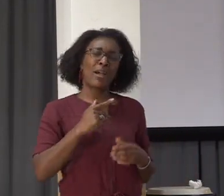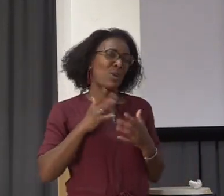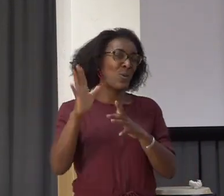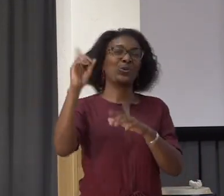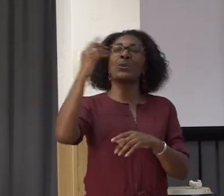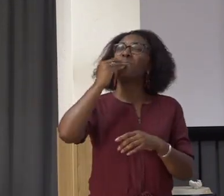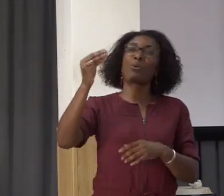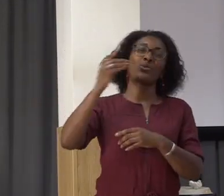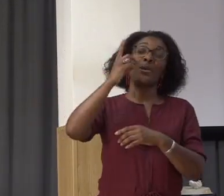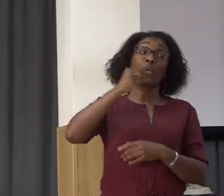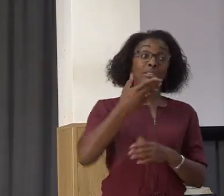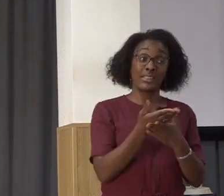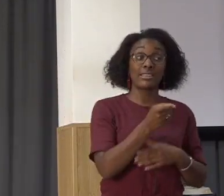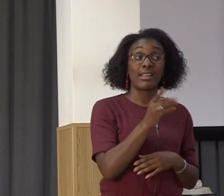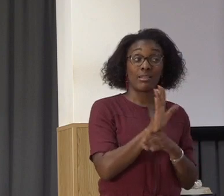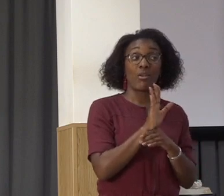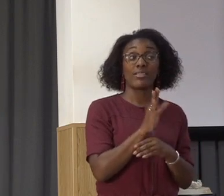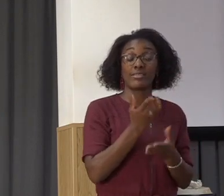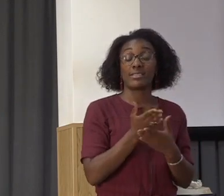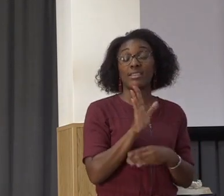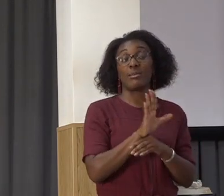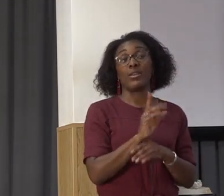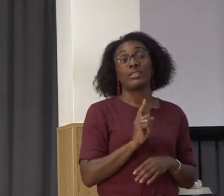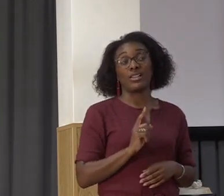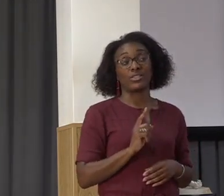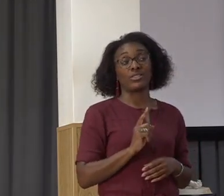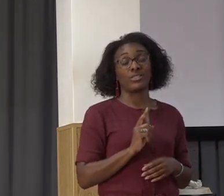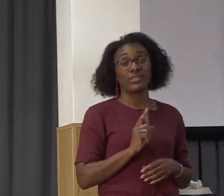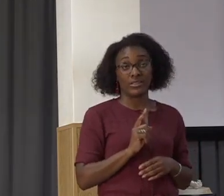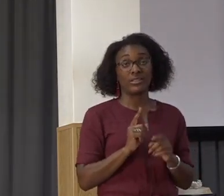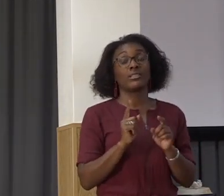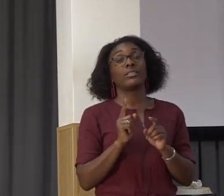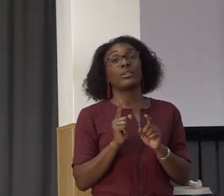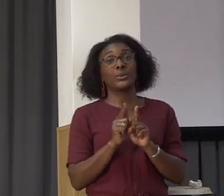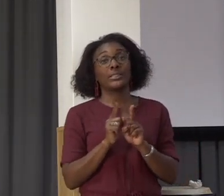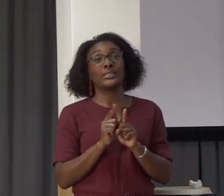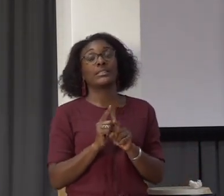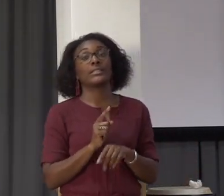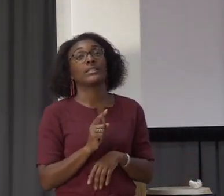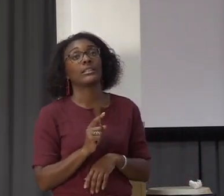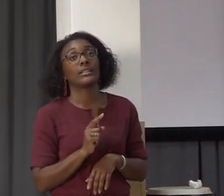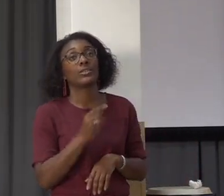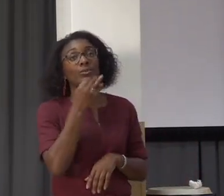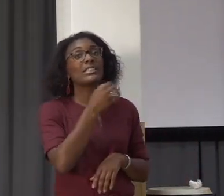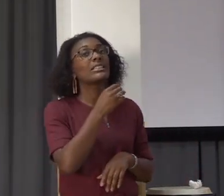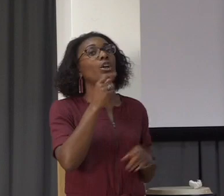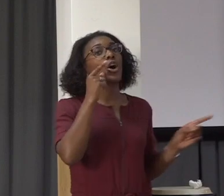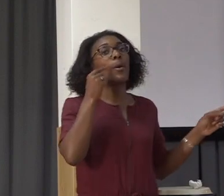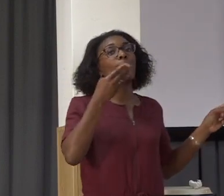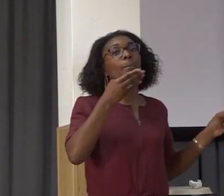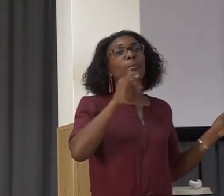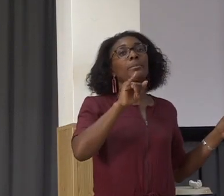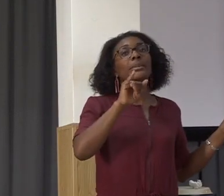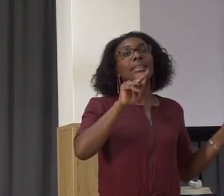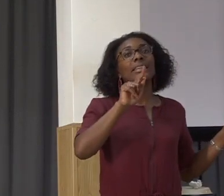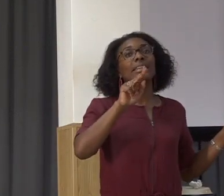foi? Ça, c'est un témoignage qu'on peut avoir. On a aussi notre témoignage. Je vous parlais de Miguel. Miguel va partout,